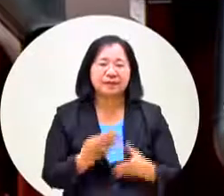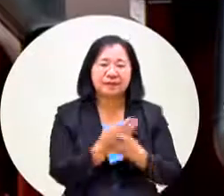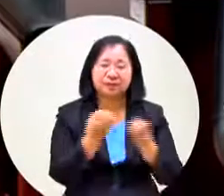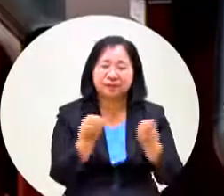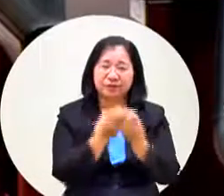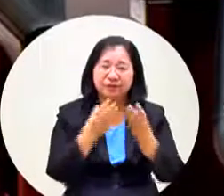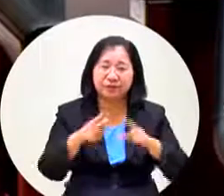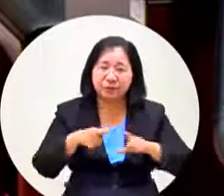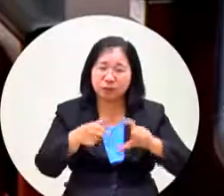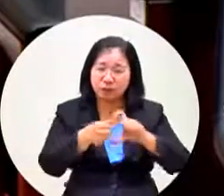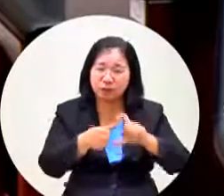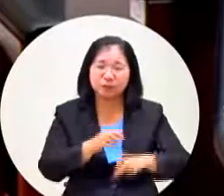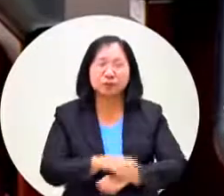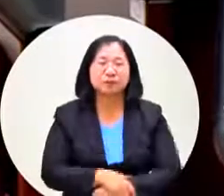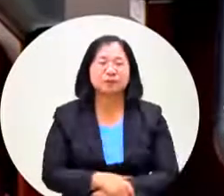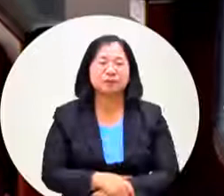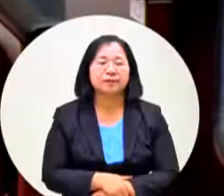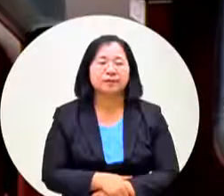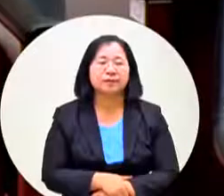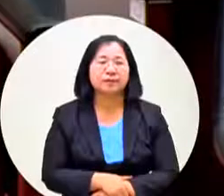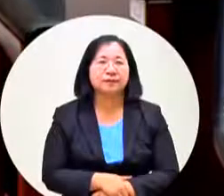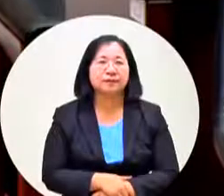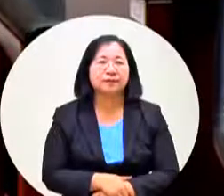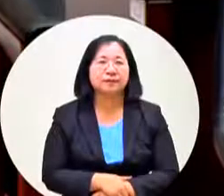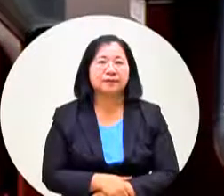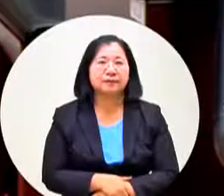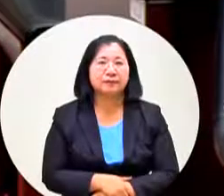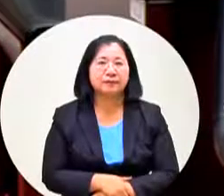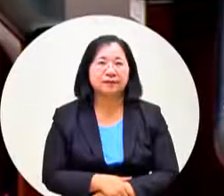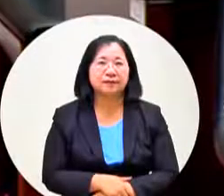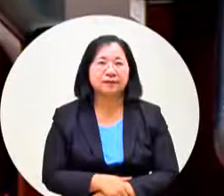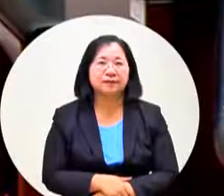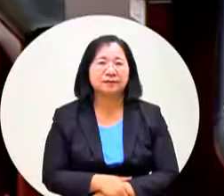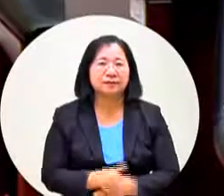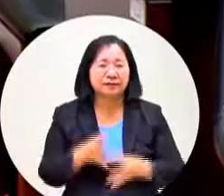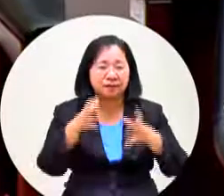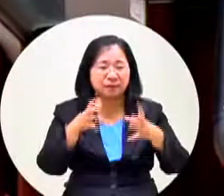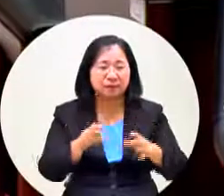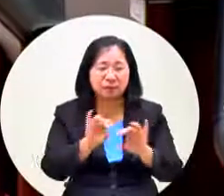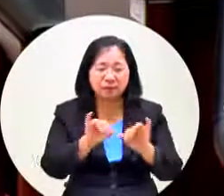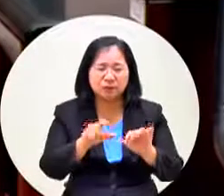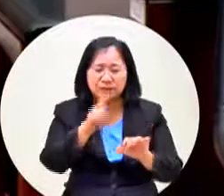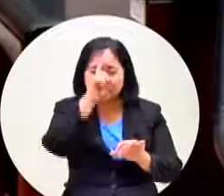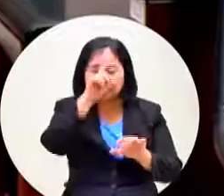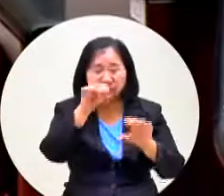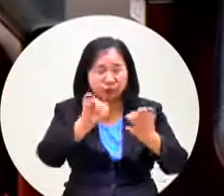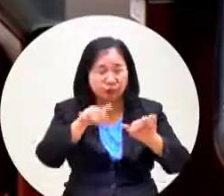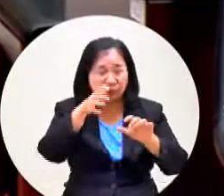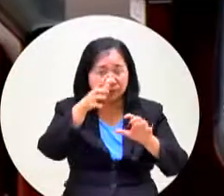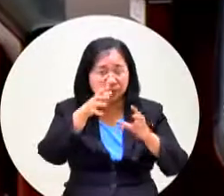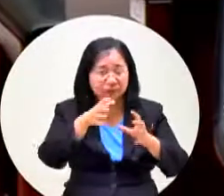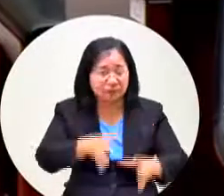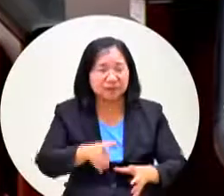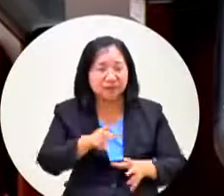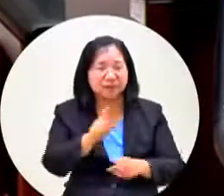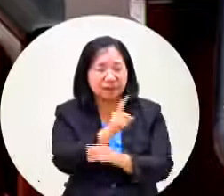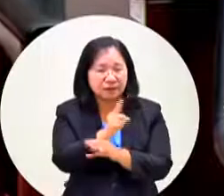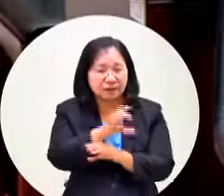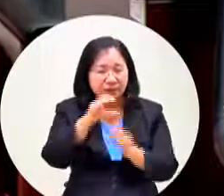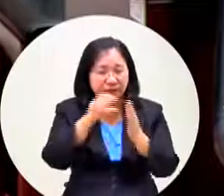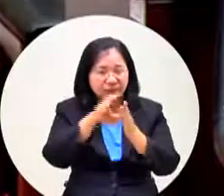咱啊这个万代港区的这些厂商吼，啊，因拢有做建议啦吼，希望讲啊，这